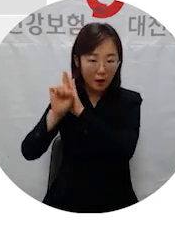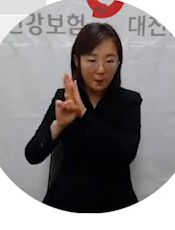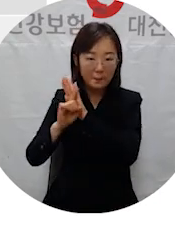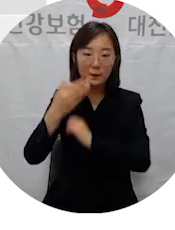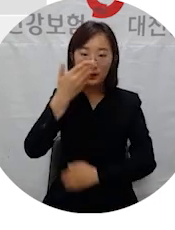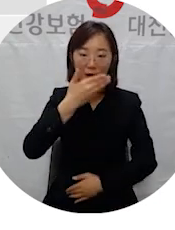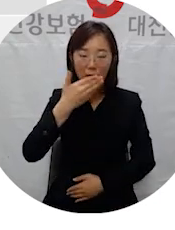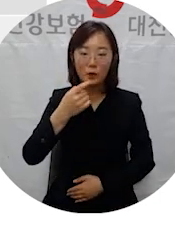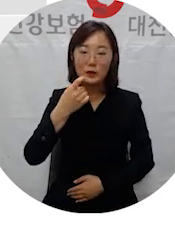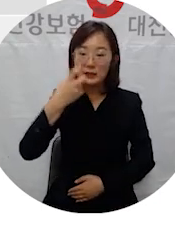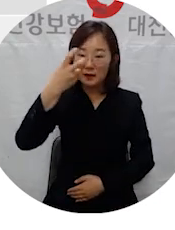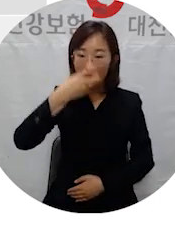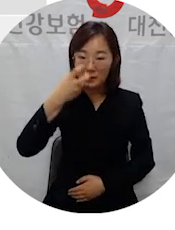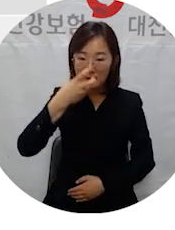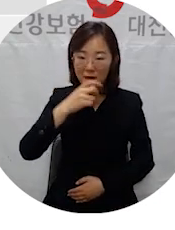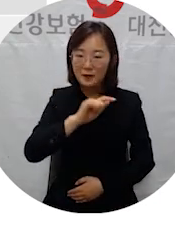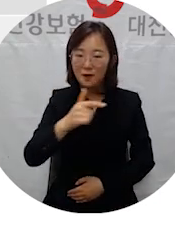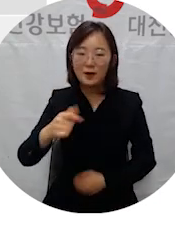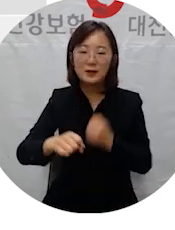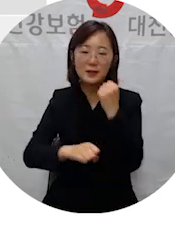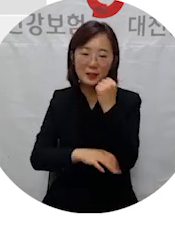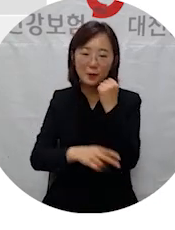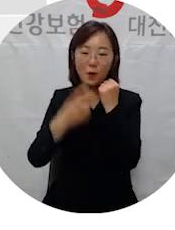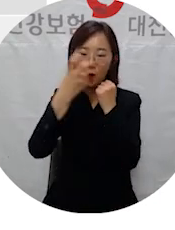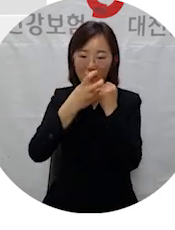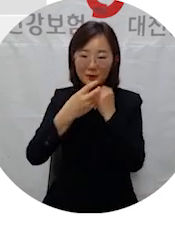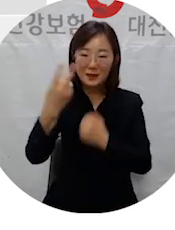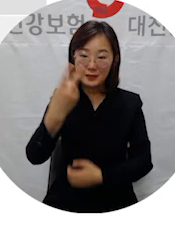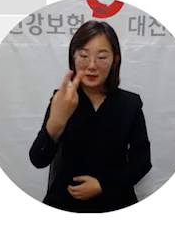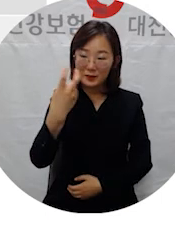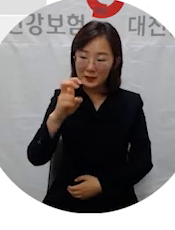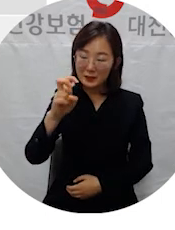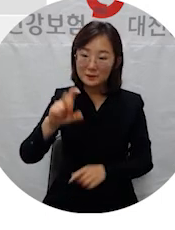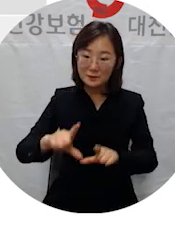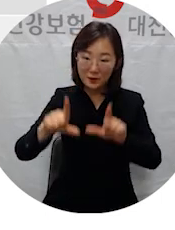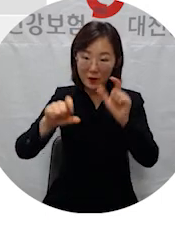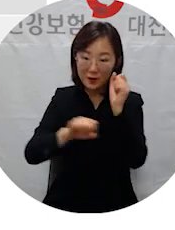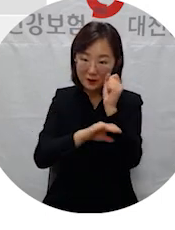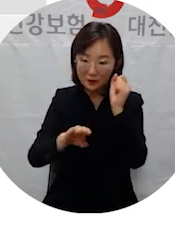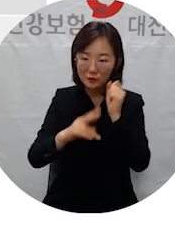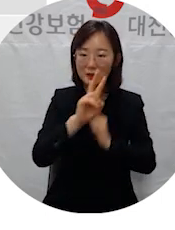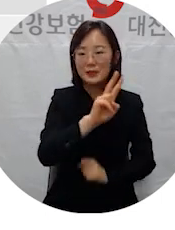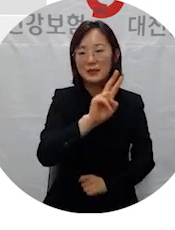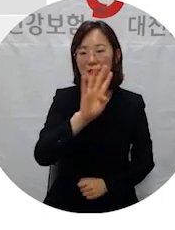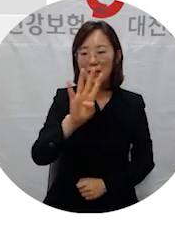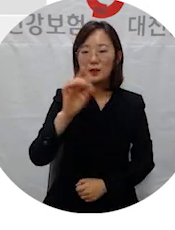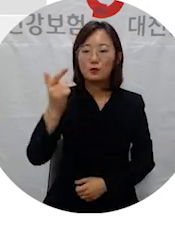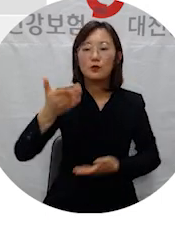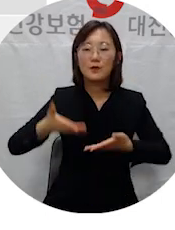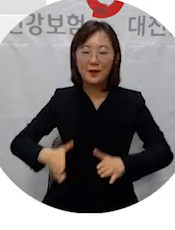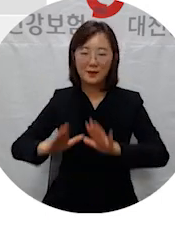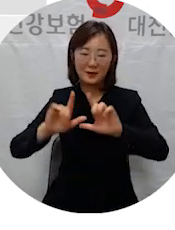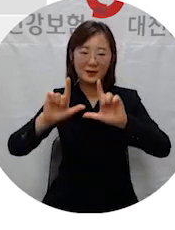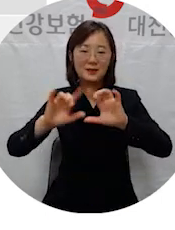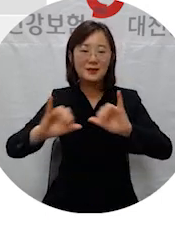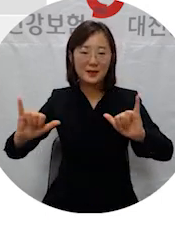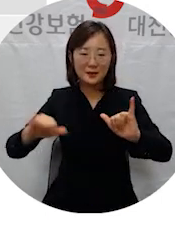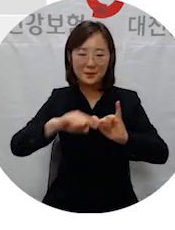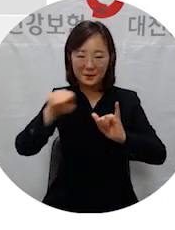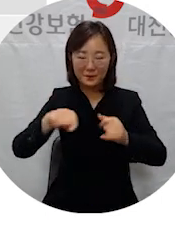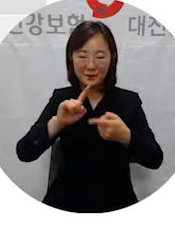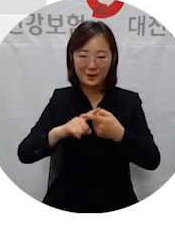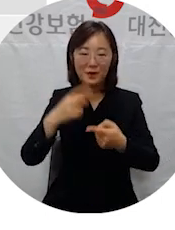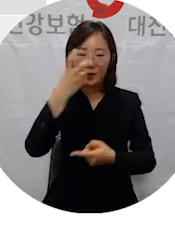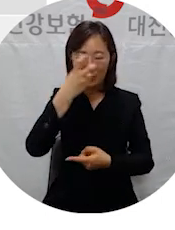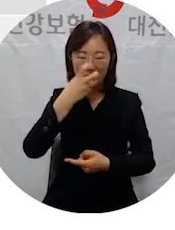하는 부분이며 고혈압, 당뇨, 구강검진 등 여러 기본적인 검진을 하며 현재 20년